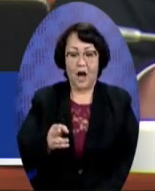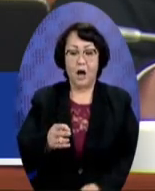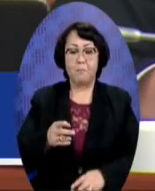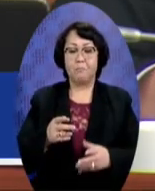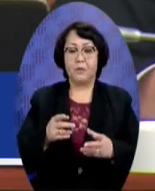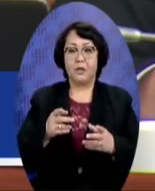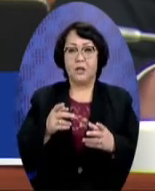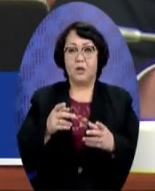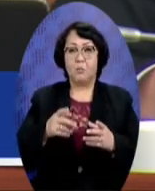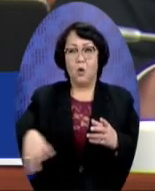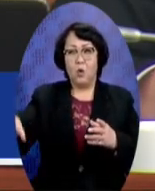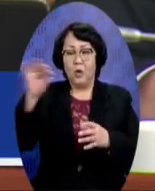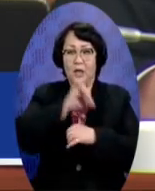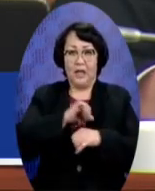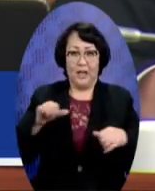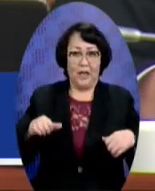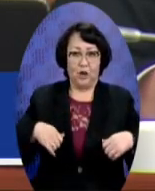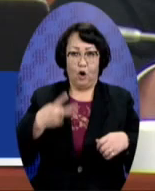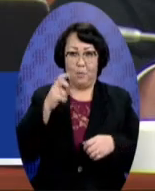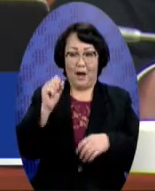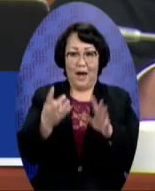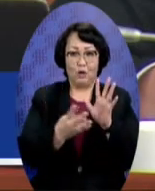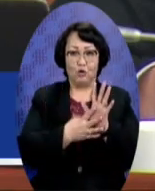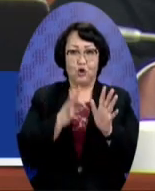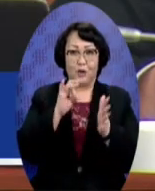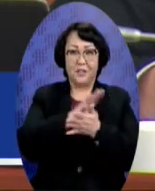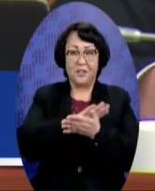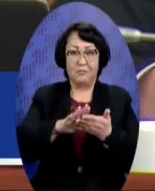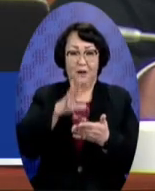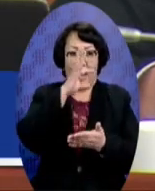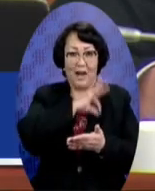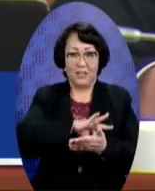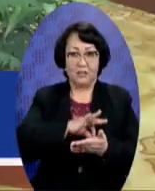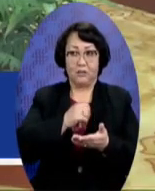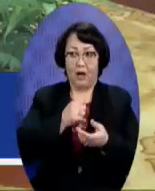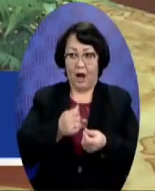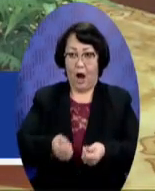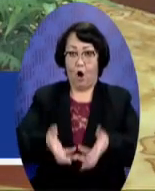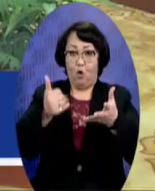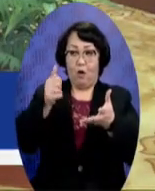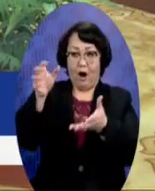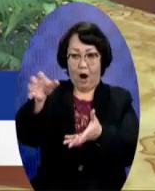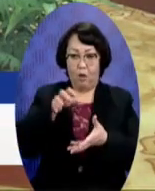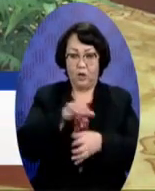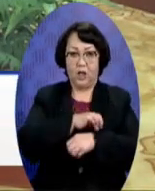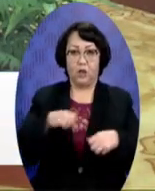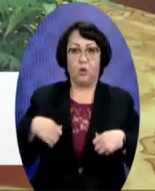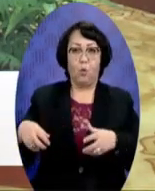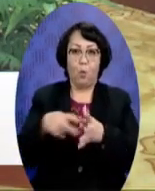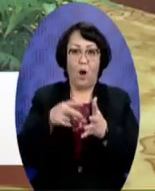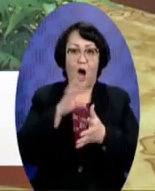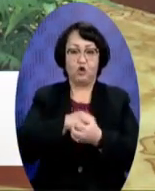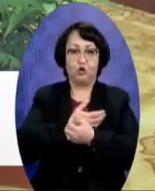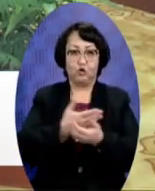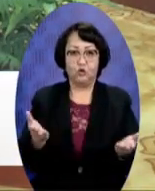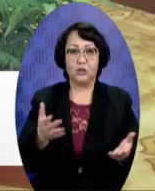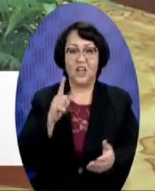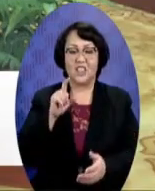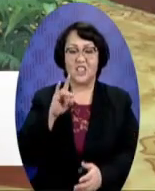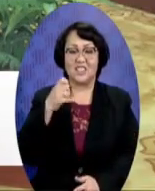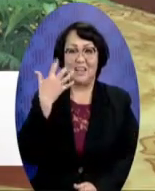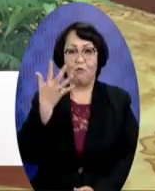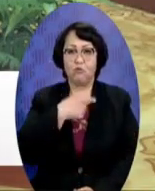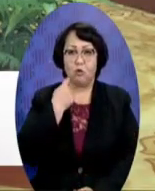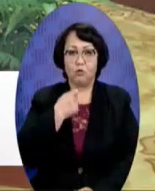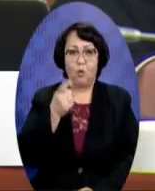иргэдэд 2019 оны цэвэр ашгаас ноогдол ашгийг хуваарлах асуудлыг шийдвэрлэх. Компанийн тухай хууль заасны дагуу Эрдэнэс таван толгой хувьцаат компани